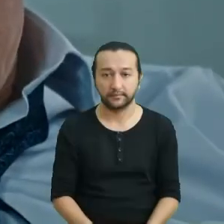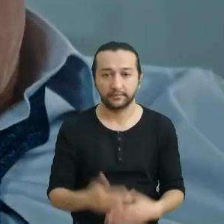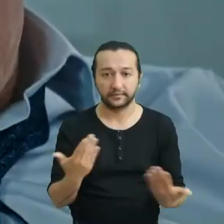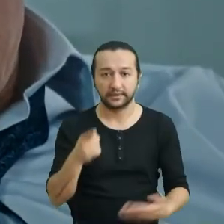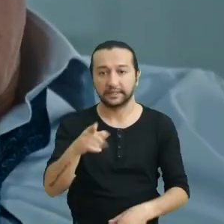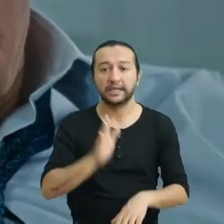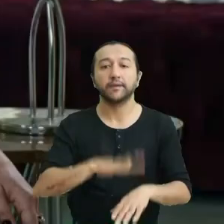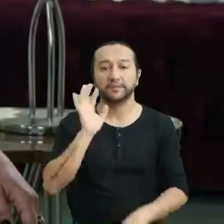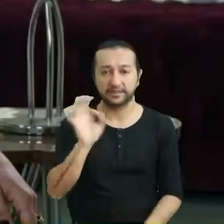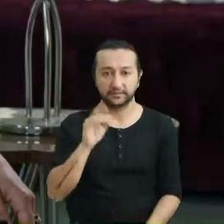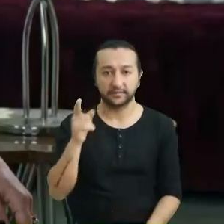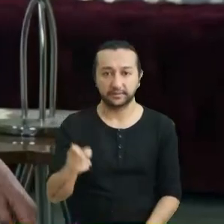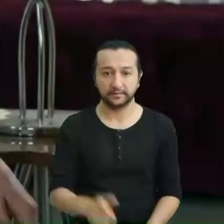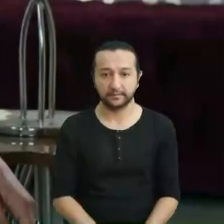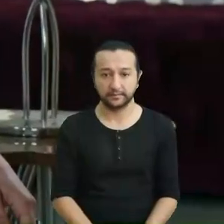Yapmayacak değil mi?